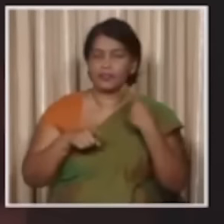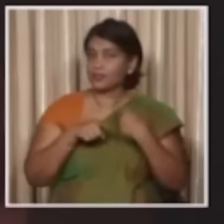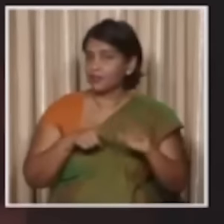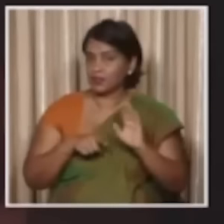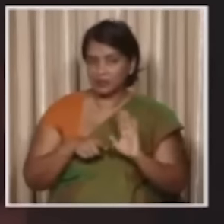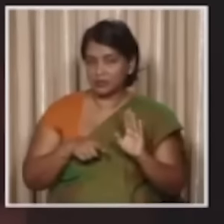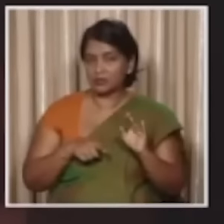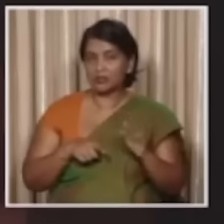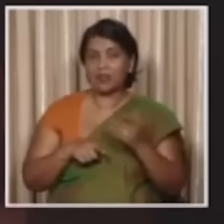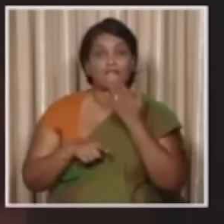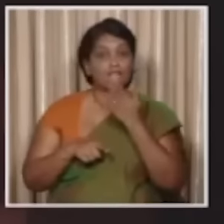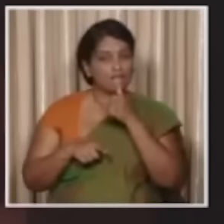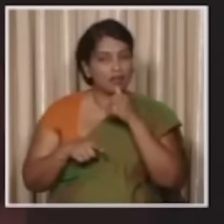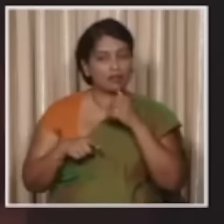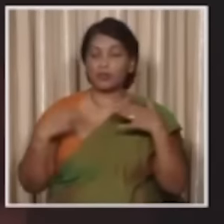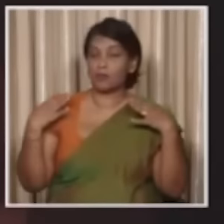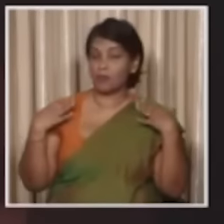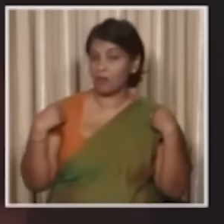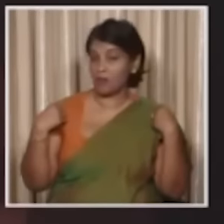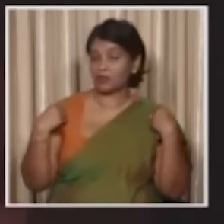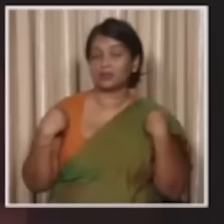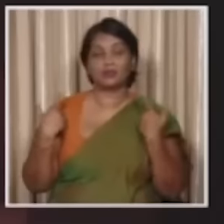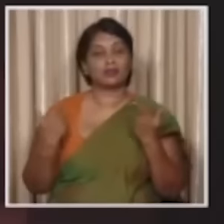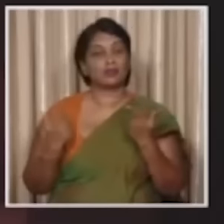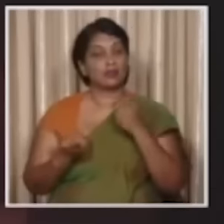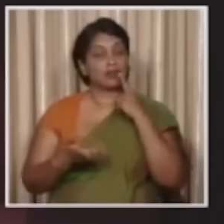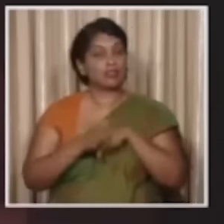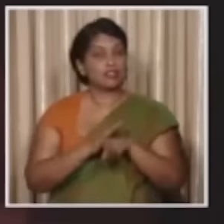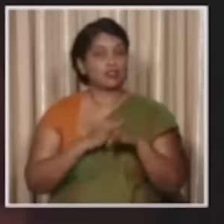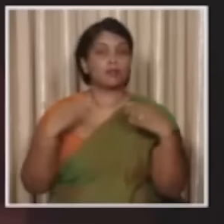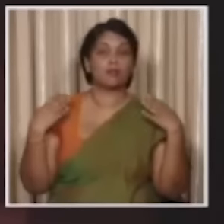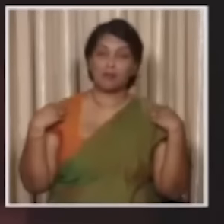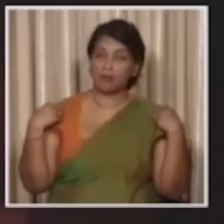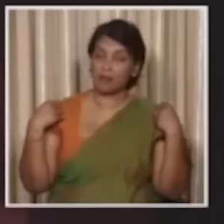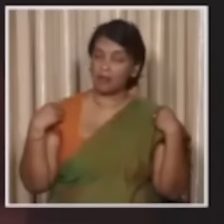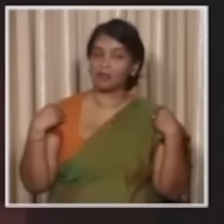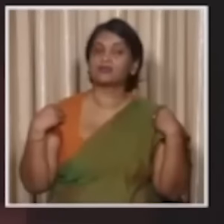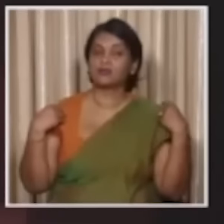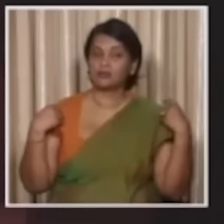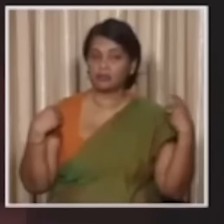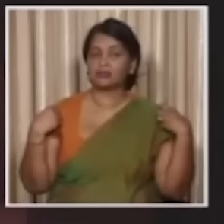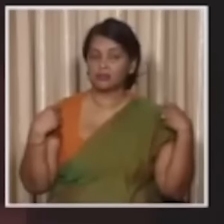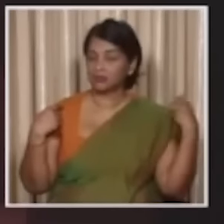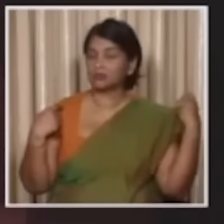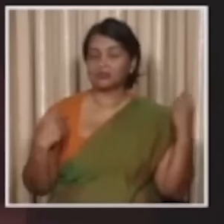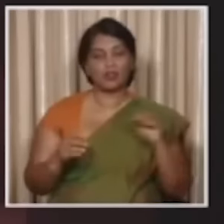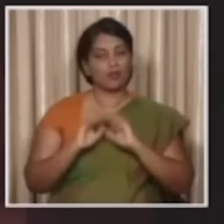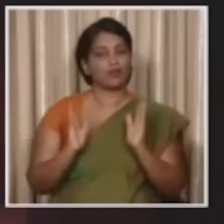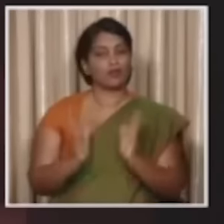නෙවෙයි ජල පහසුකම සහ සනීපාරක්ෂක යටිතල පහසුකම් ඒ කියන්නේ සැනිටේෂන්